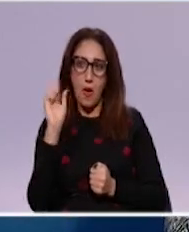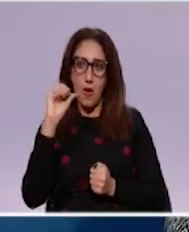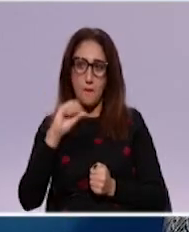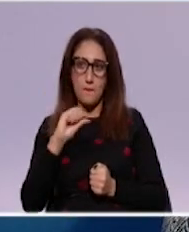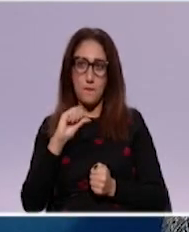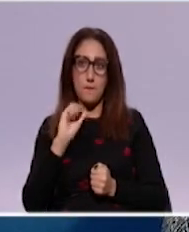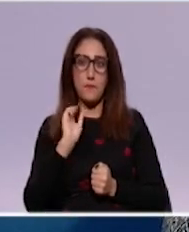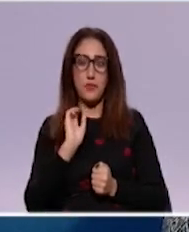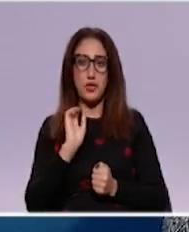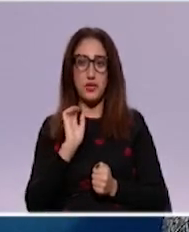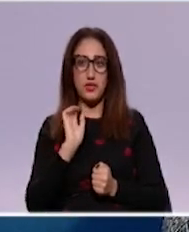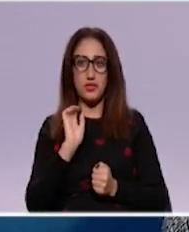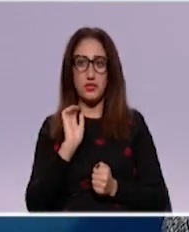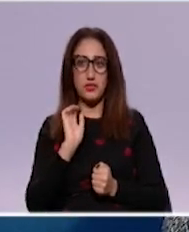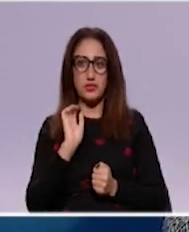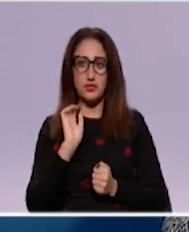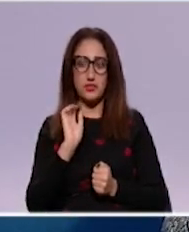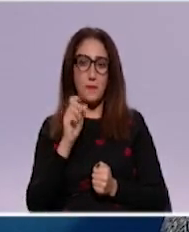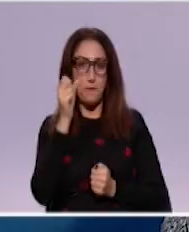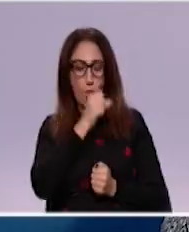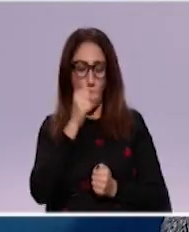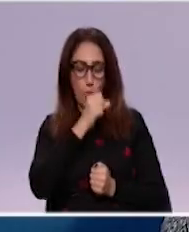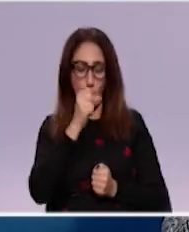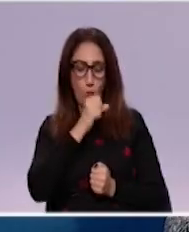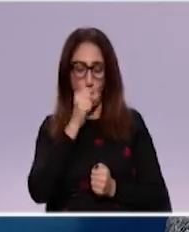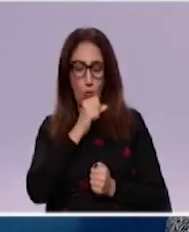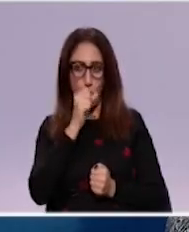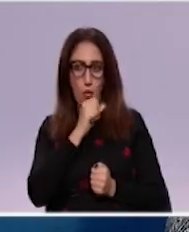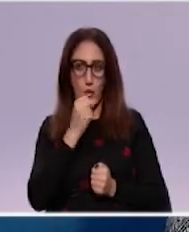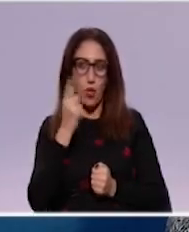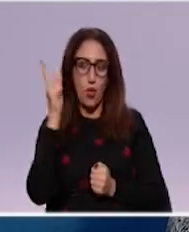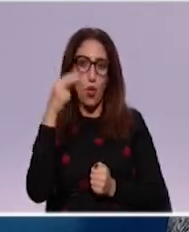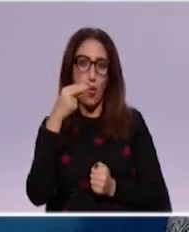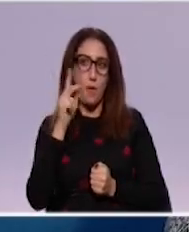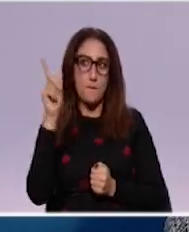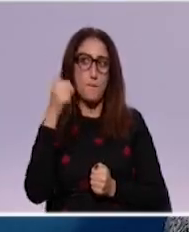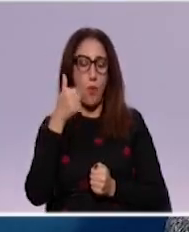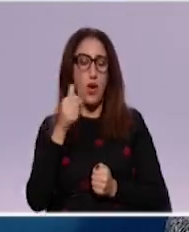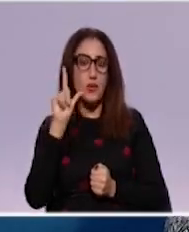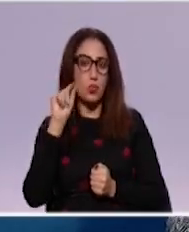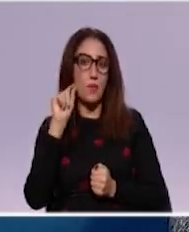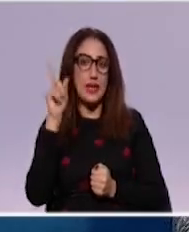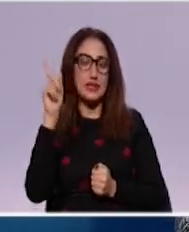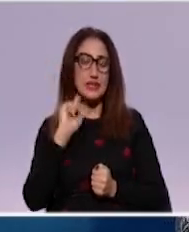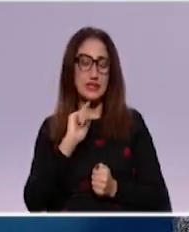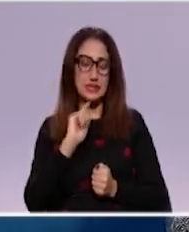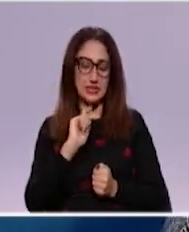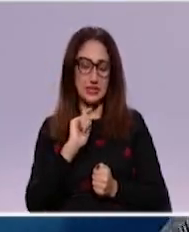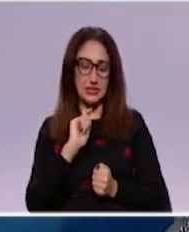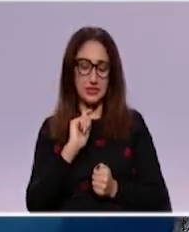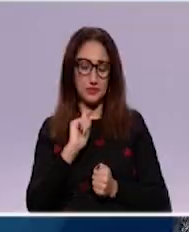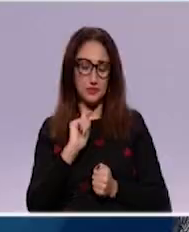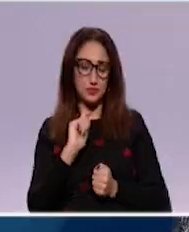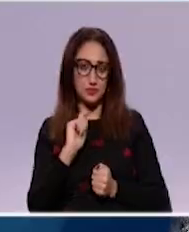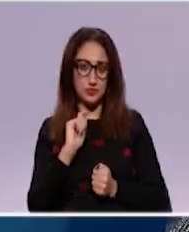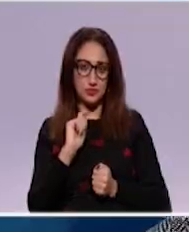كده الحقيقه. يعني اصل عمرو عنده ميزه اقول لحضرتك عليها. لما